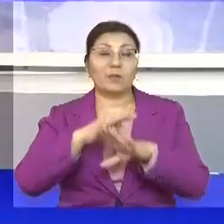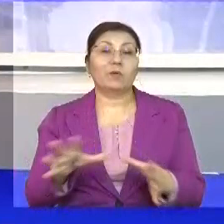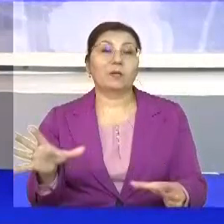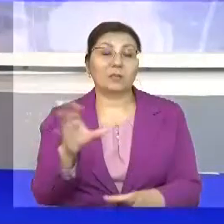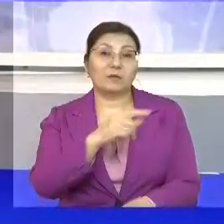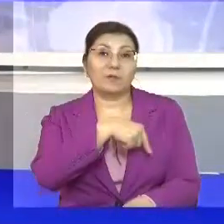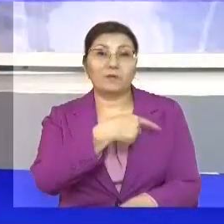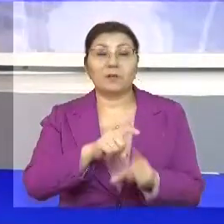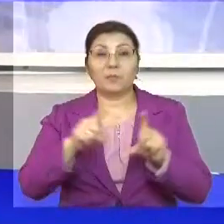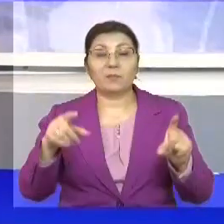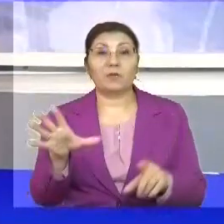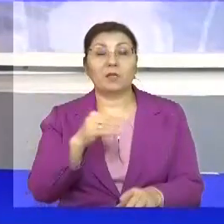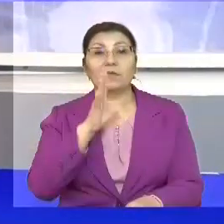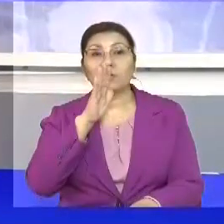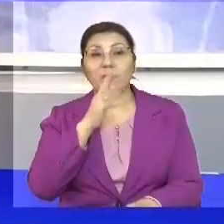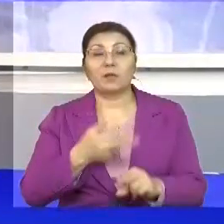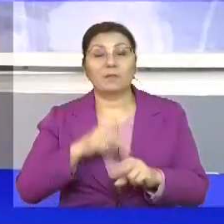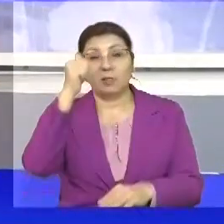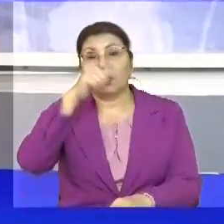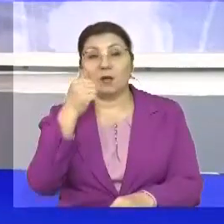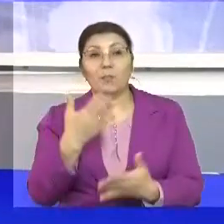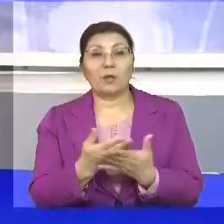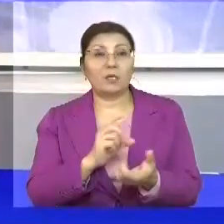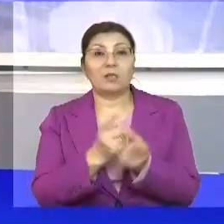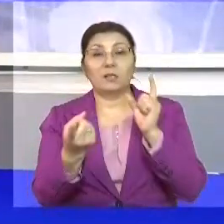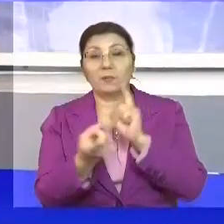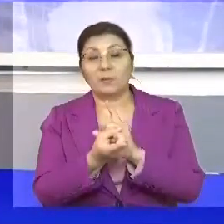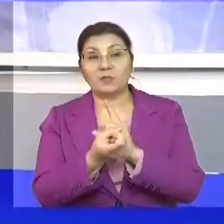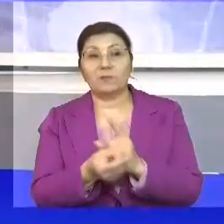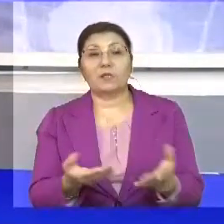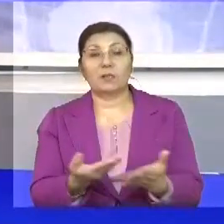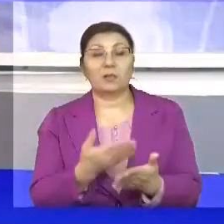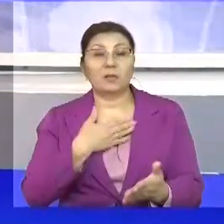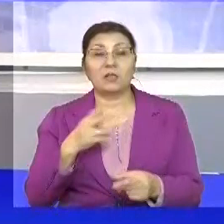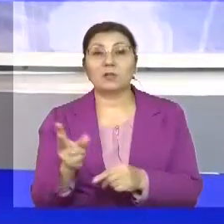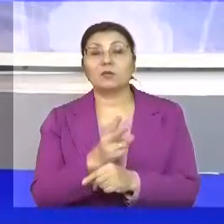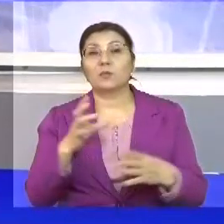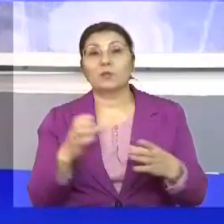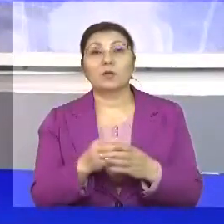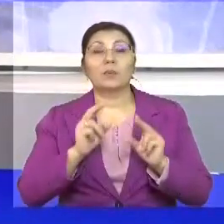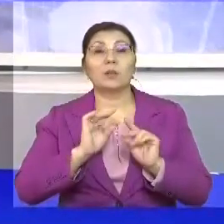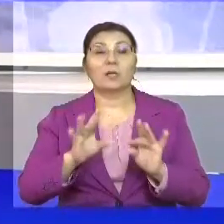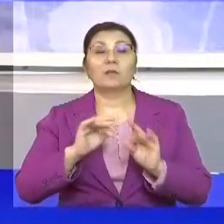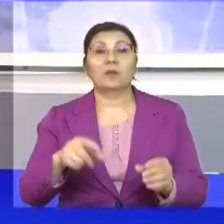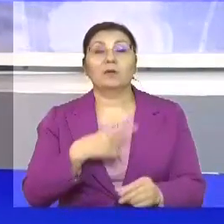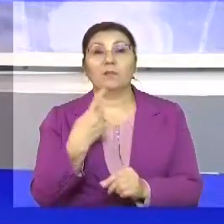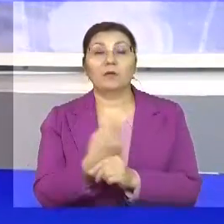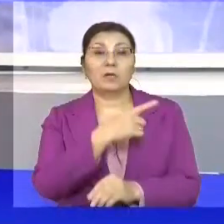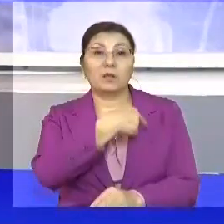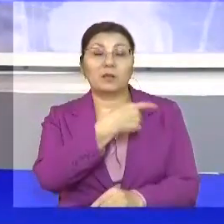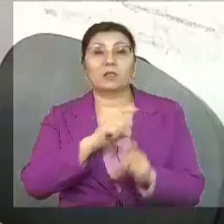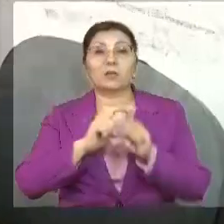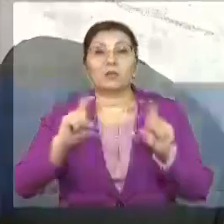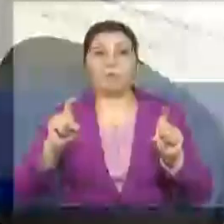всех поликлиниках и для всех возрастов. В этом году внесены небольшие изменения. О них нашей съемочной группе рассказали в одной из городских поликлиник.